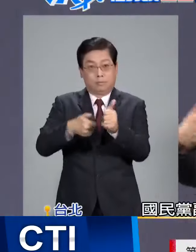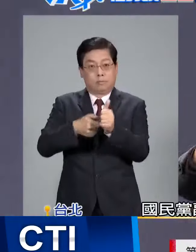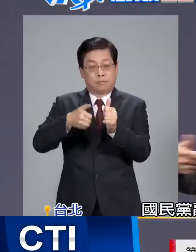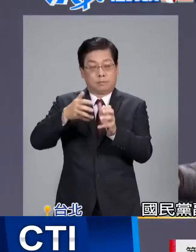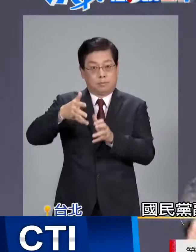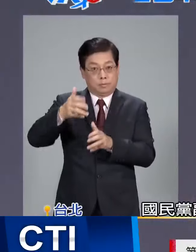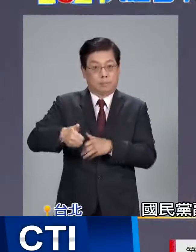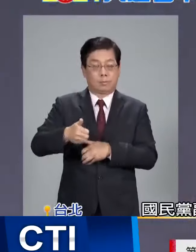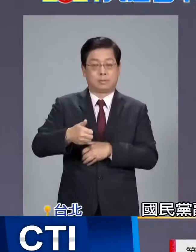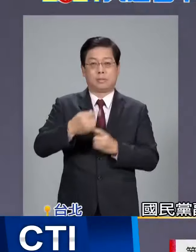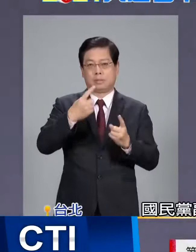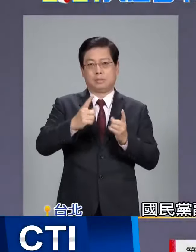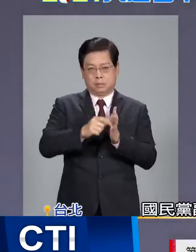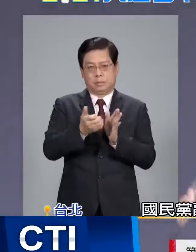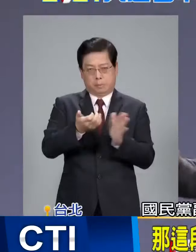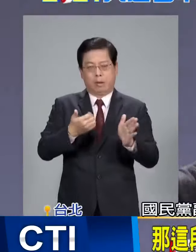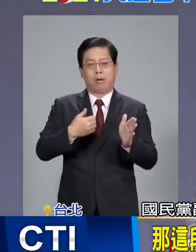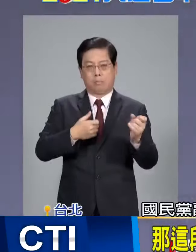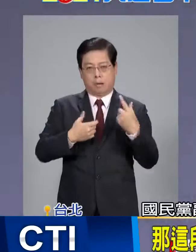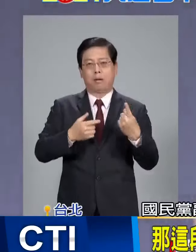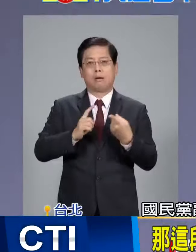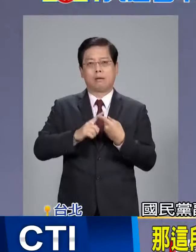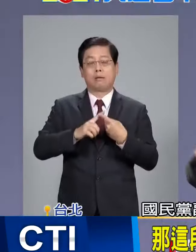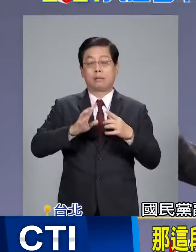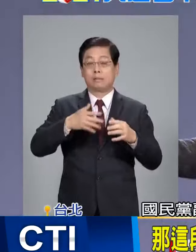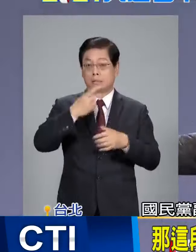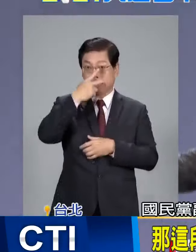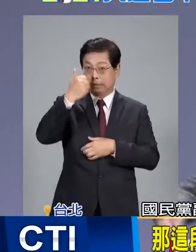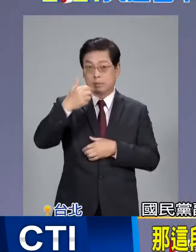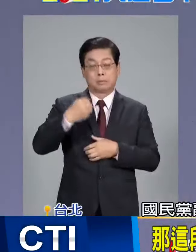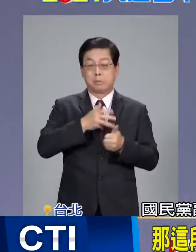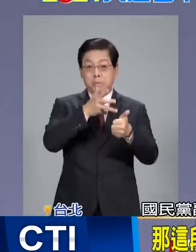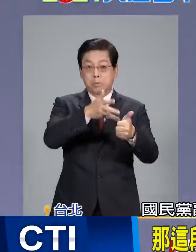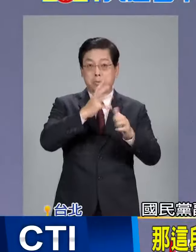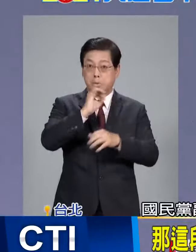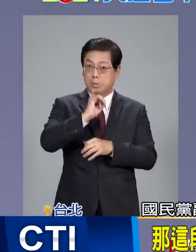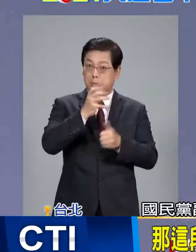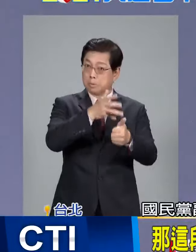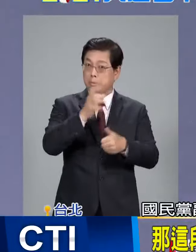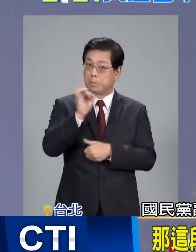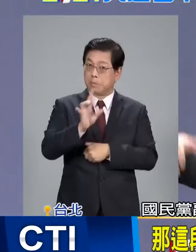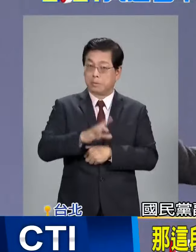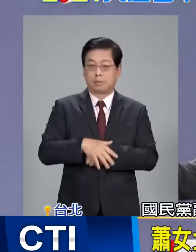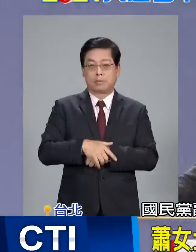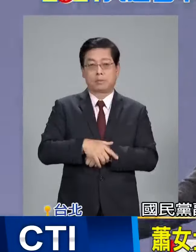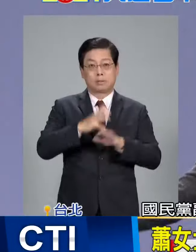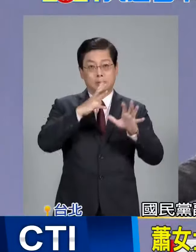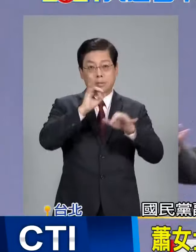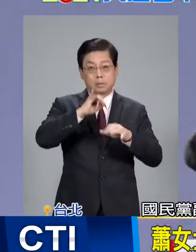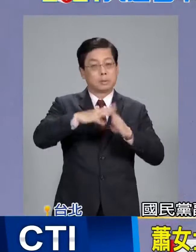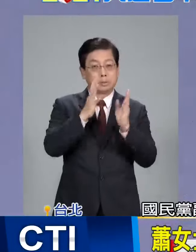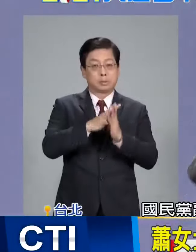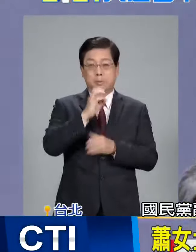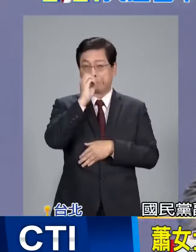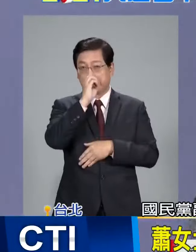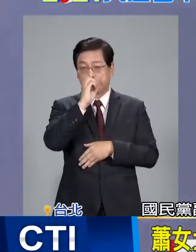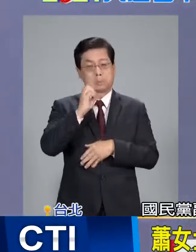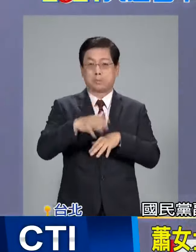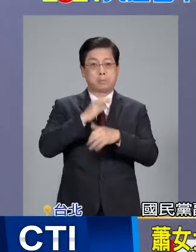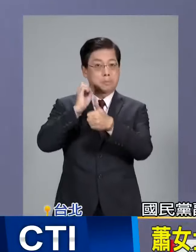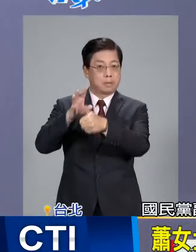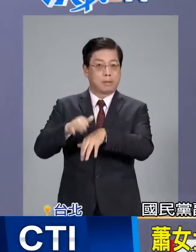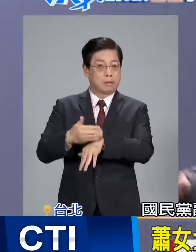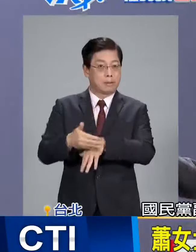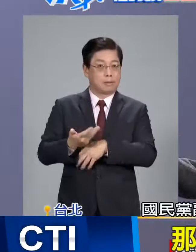比侯友宜提我还早。那这段时间，赖清德都没有请教萧女士的意见吗？萧女士也都没有提供什么意见给赖清德